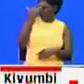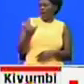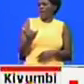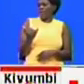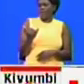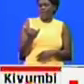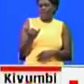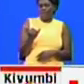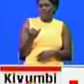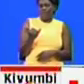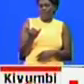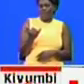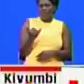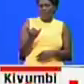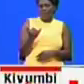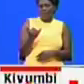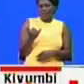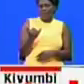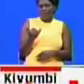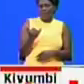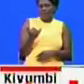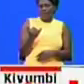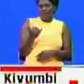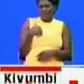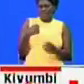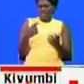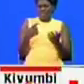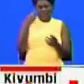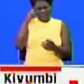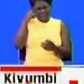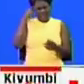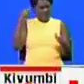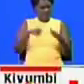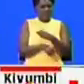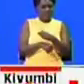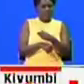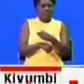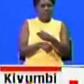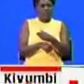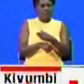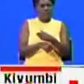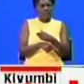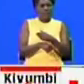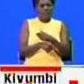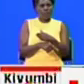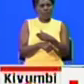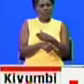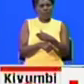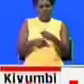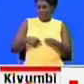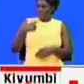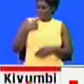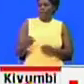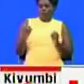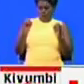siku ya kwanza, kumaanisha yangu inaishia hapo. Sasa nilikuwa nampiga hesabu sana. Kwanza siku kufika huko game nipata naye. Kasema sasa